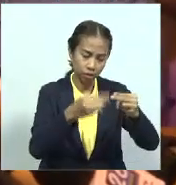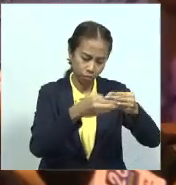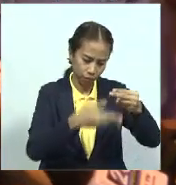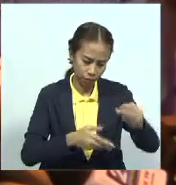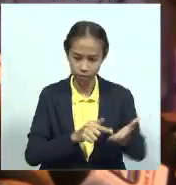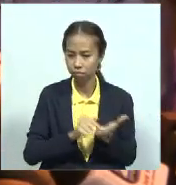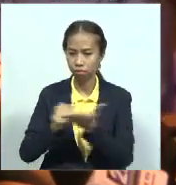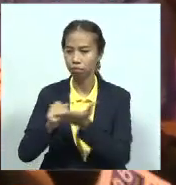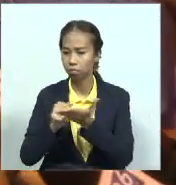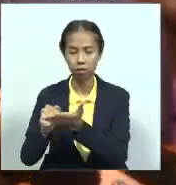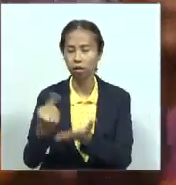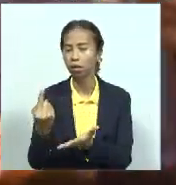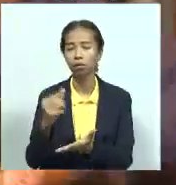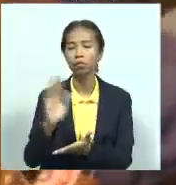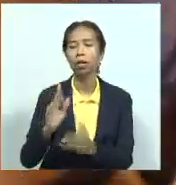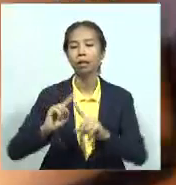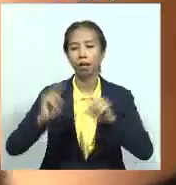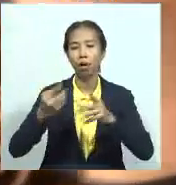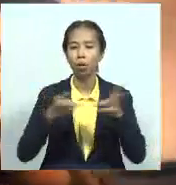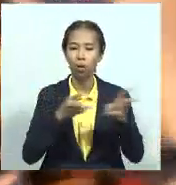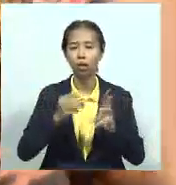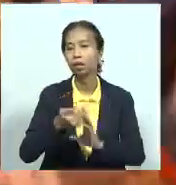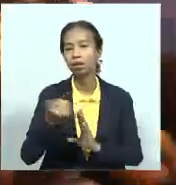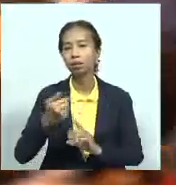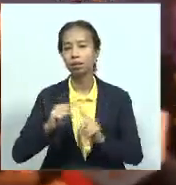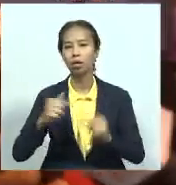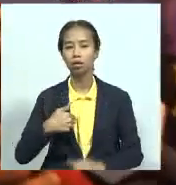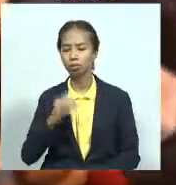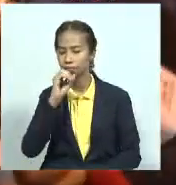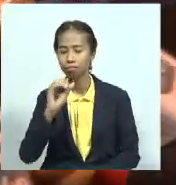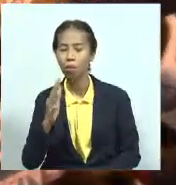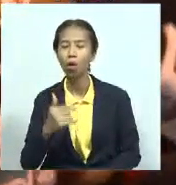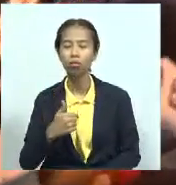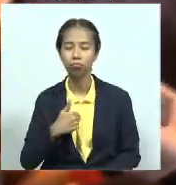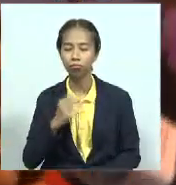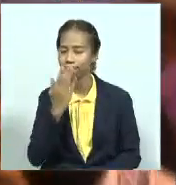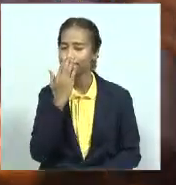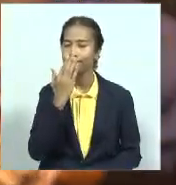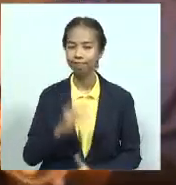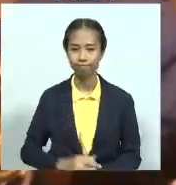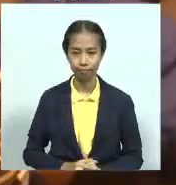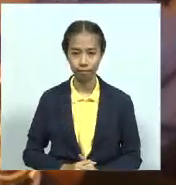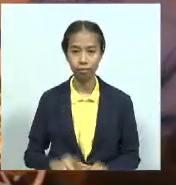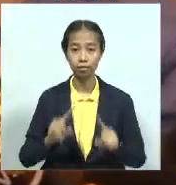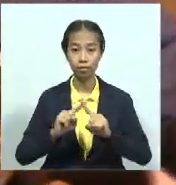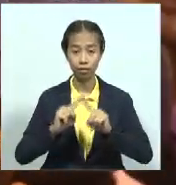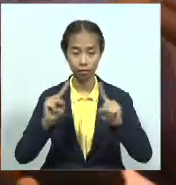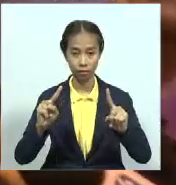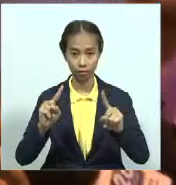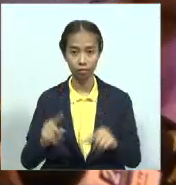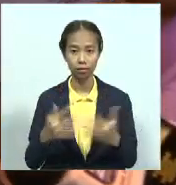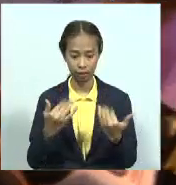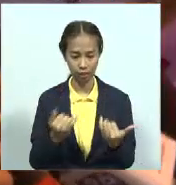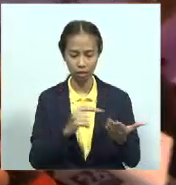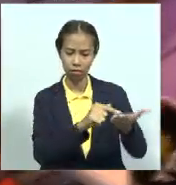สภาเท่านั้นยังไปมีกระบวนการอีกเยอะไม่บอกหรอกนะฮะที่สามารถจะทำได้นะครับส่วนการยื่นยติ